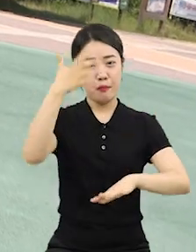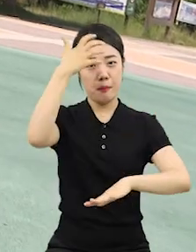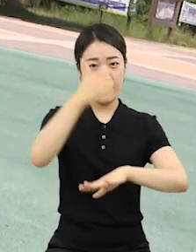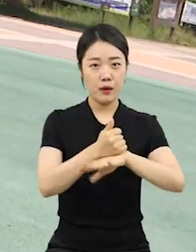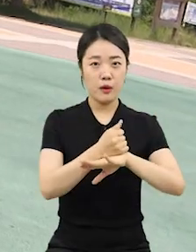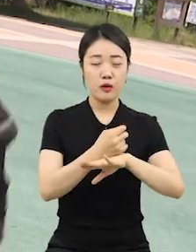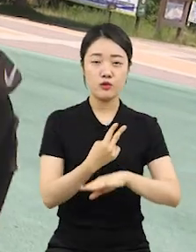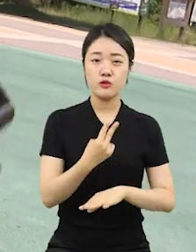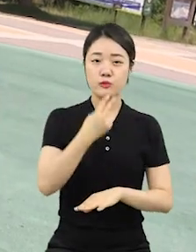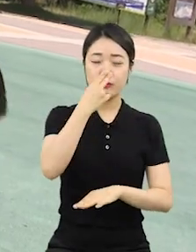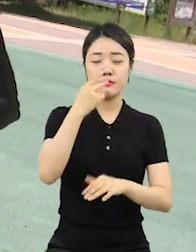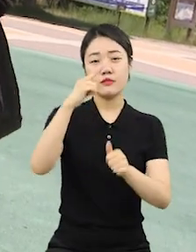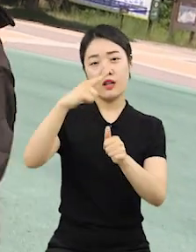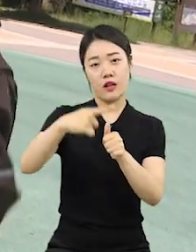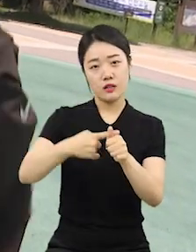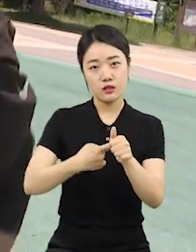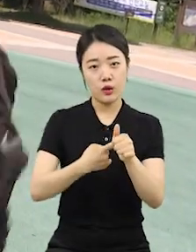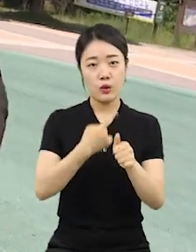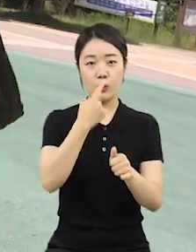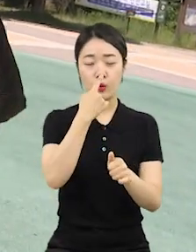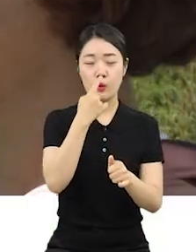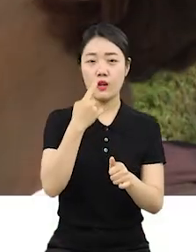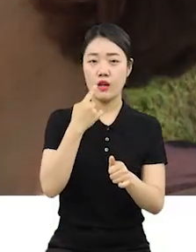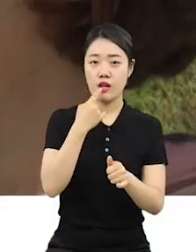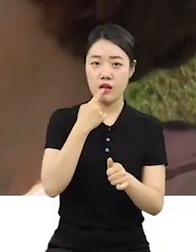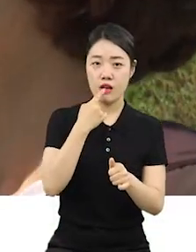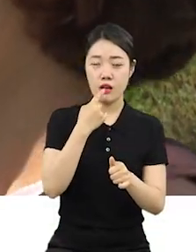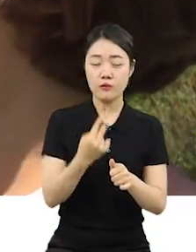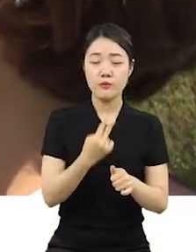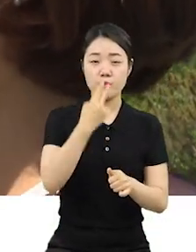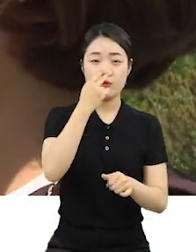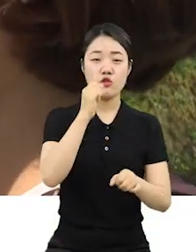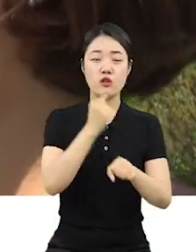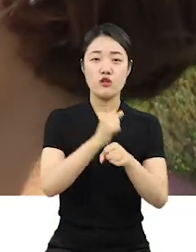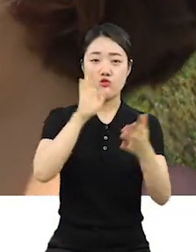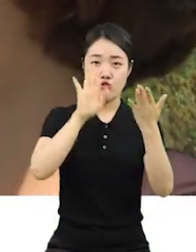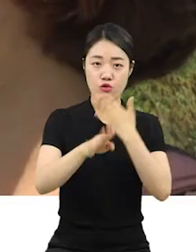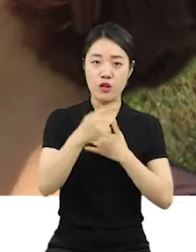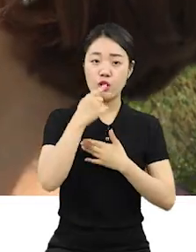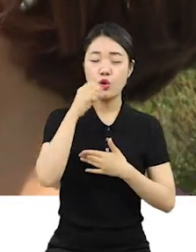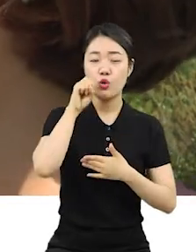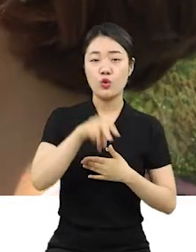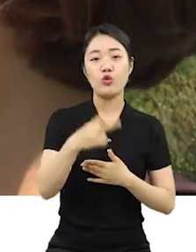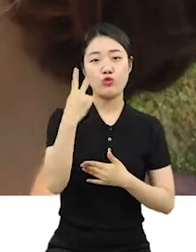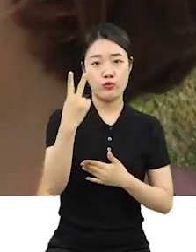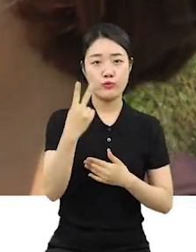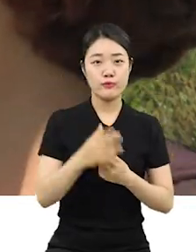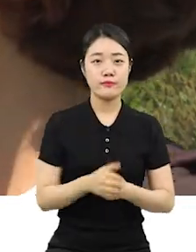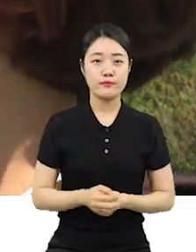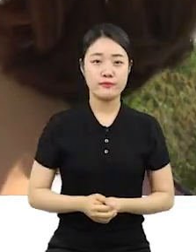마지막으로 호흡은 자연스럽게 코와 입으로 한 번 들이마시고 2번 내뱉습니다.